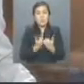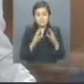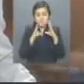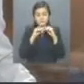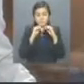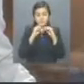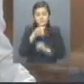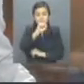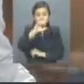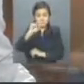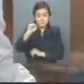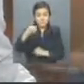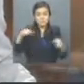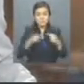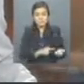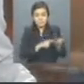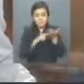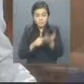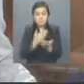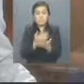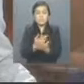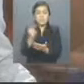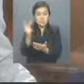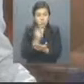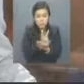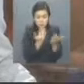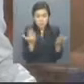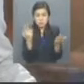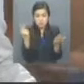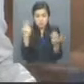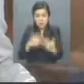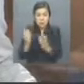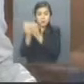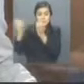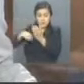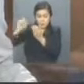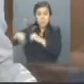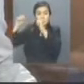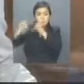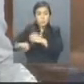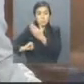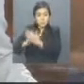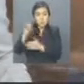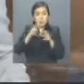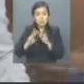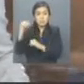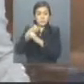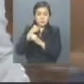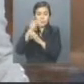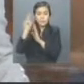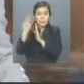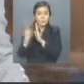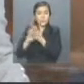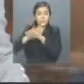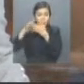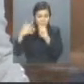าพระราชกำหนดการกู้เงิน2ฉบับค่ะหลังจากที่ศาลรัฐธรรมนูญนั้นได้วินิจฉัยความถูกต้องในการตรากฎหมายแล้วโดยวิปทั้ง